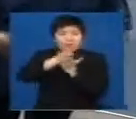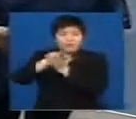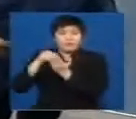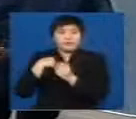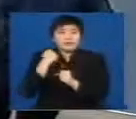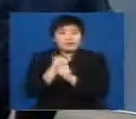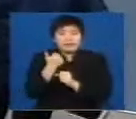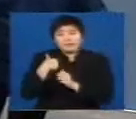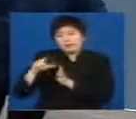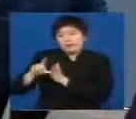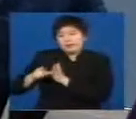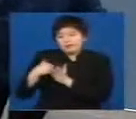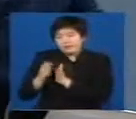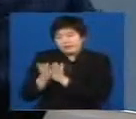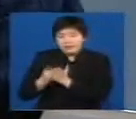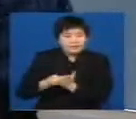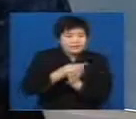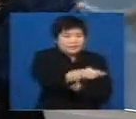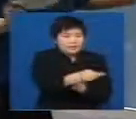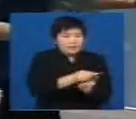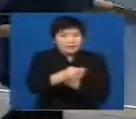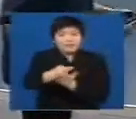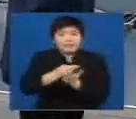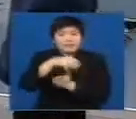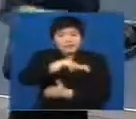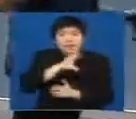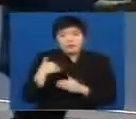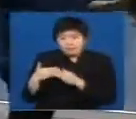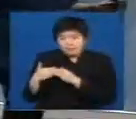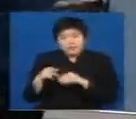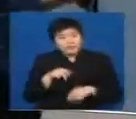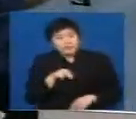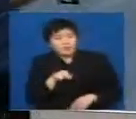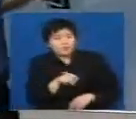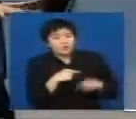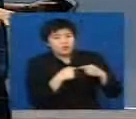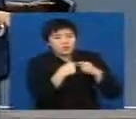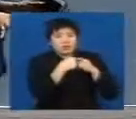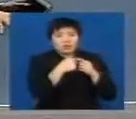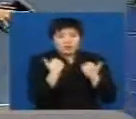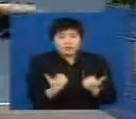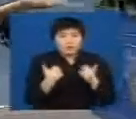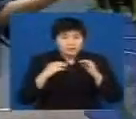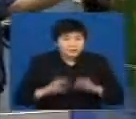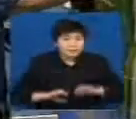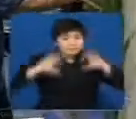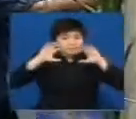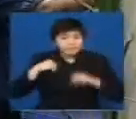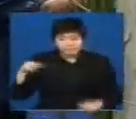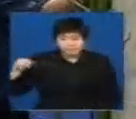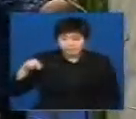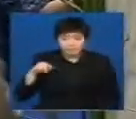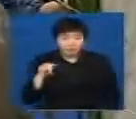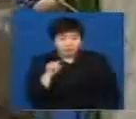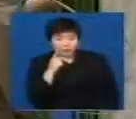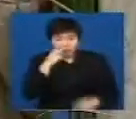ฮะ ฝ่ายเลขาม ีหนังสือเล่มนี้แจกด้วยนะฮะเดี๋ยวเราเดินต่อเพราะว่านี่คือเป็นส่วนหนึ่งของภาครัฐใช่ไหมฮะแต่นอกจากนี้เราเดินมาข้